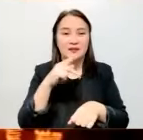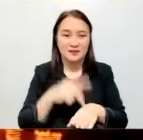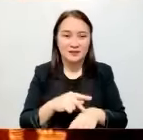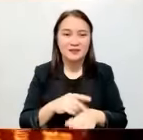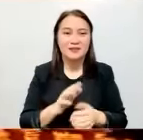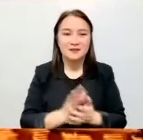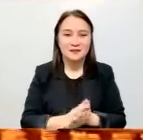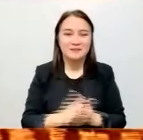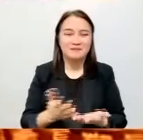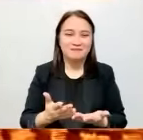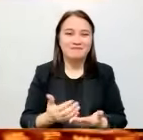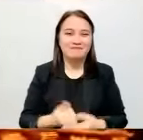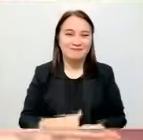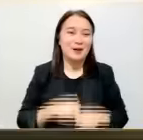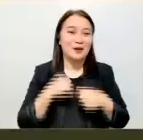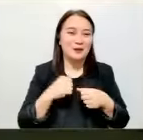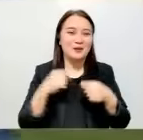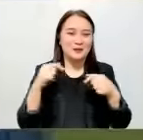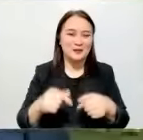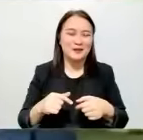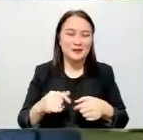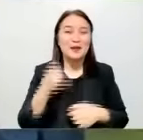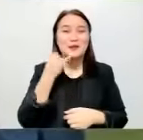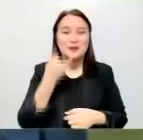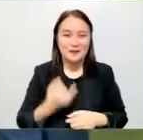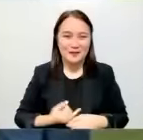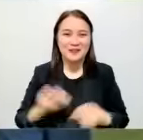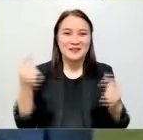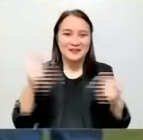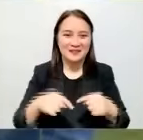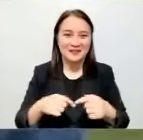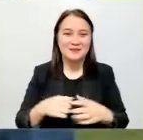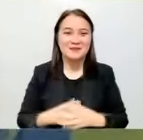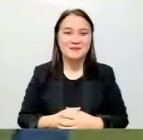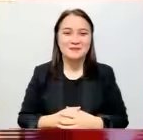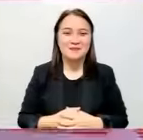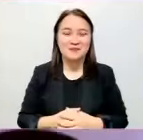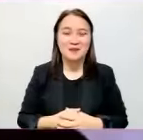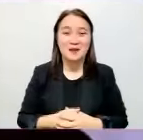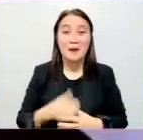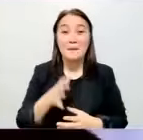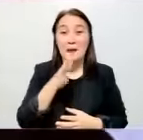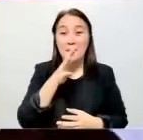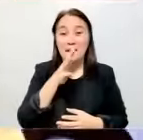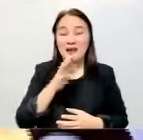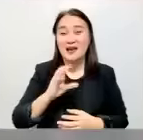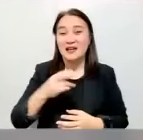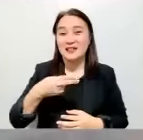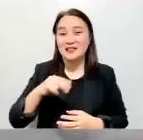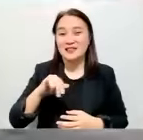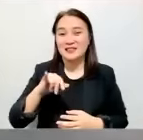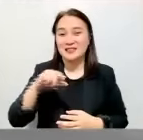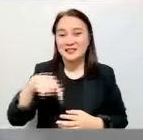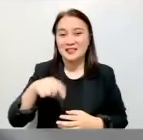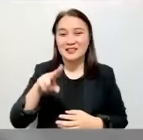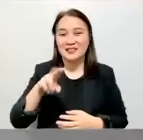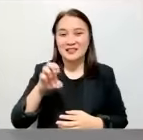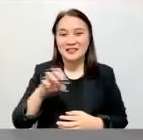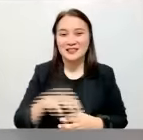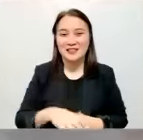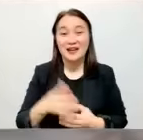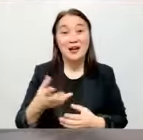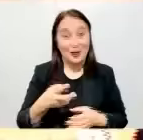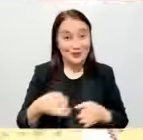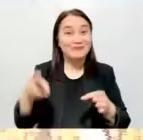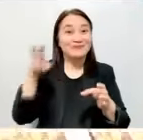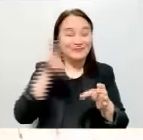and we're grateful that we've been invited. Si Mommy Chiki Roa Puno ng Good Morning Kapatid, hindi rin pinalampas ang